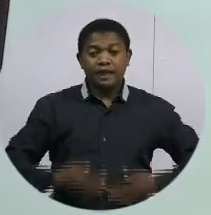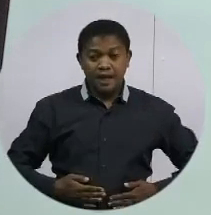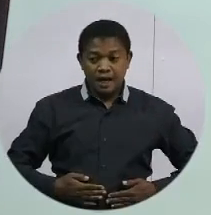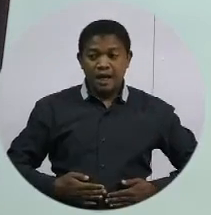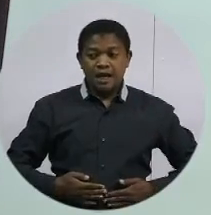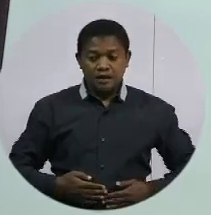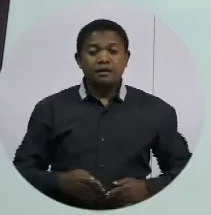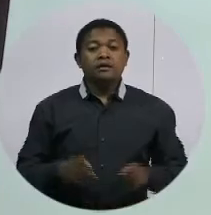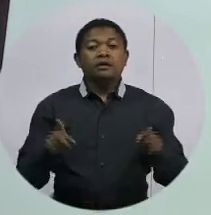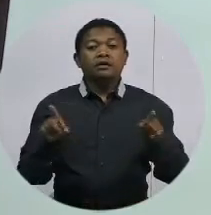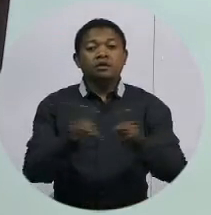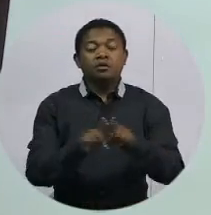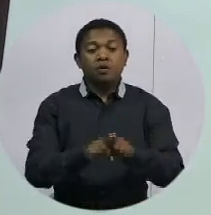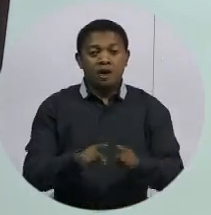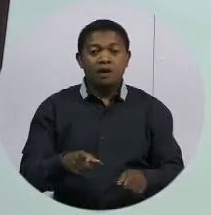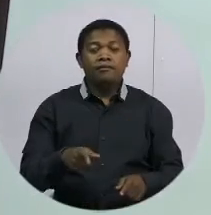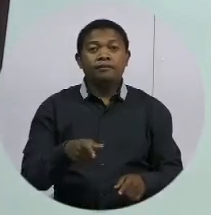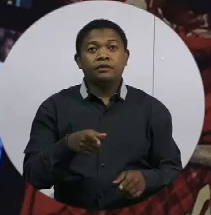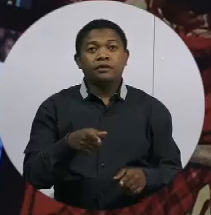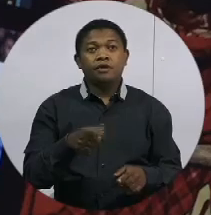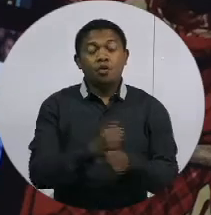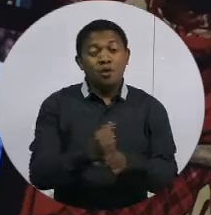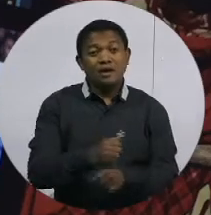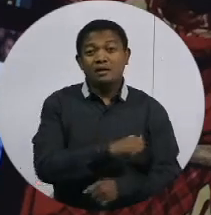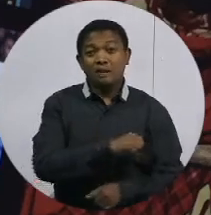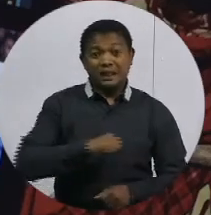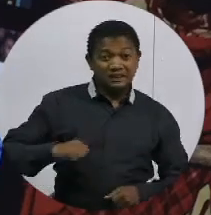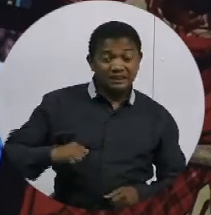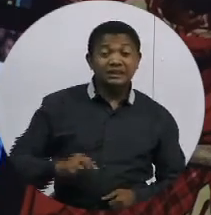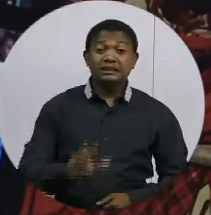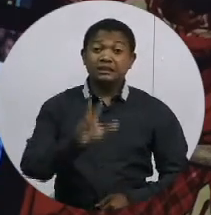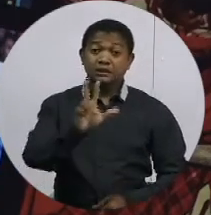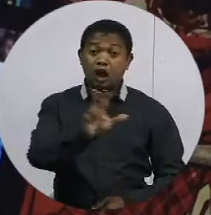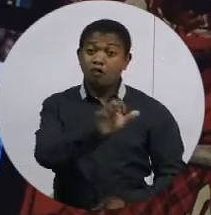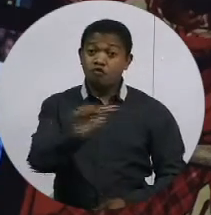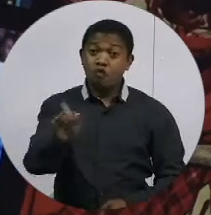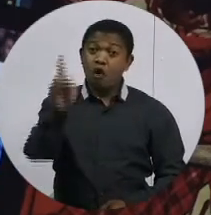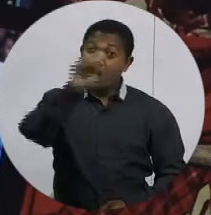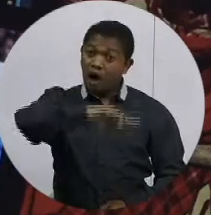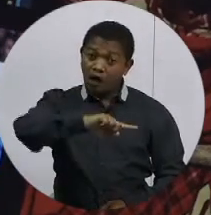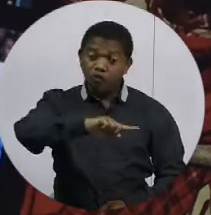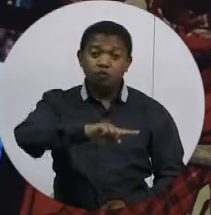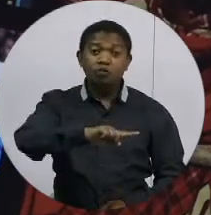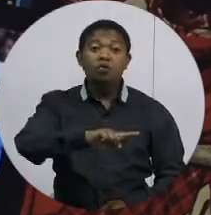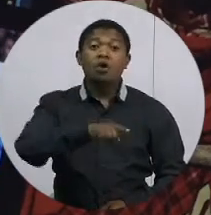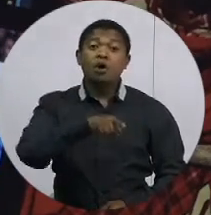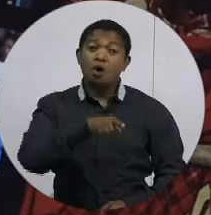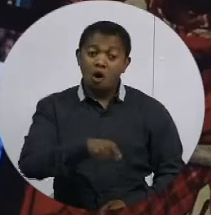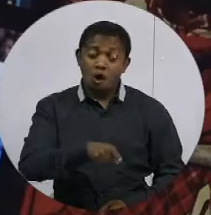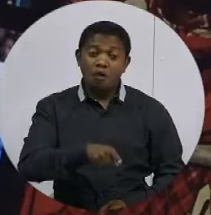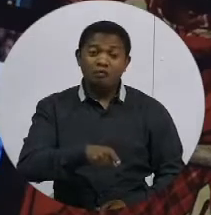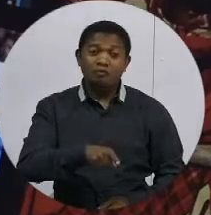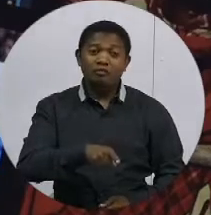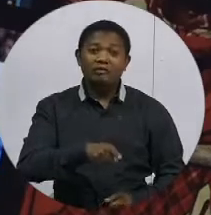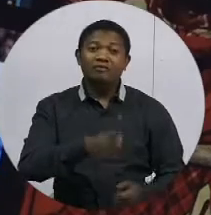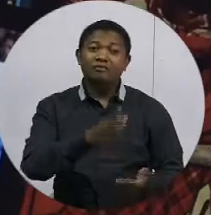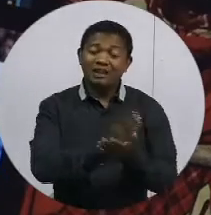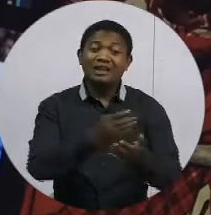anatin'ny vita mahavita telo ambin'ny folo andro izy a, ka mahavita fitsaboana feno